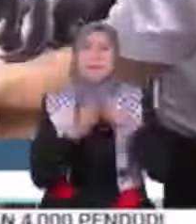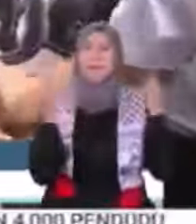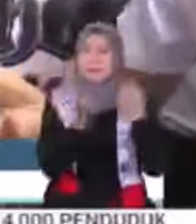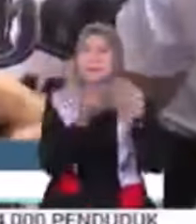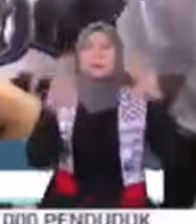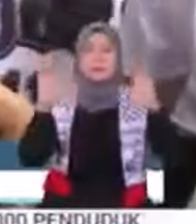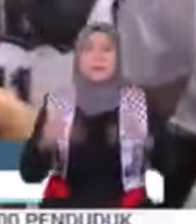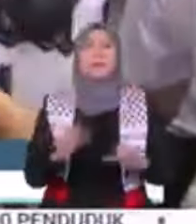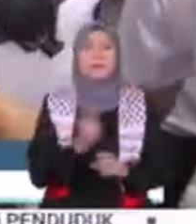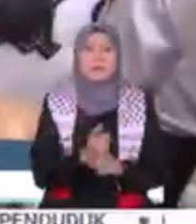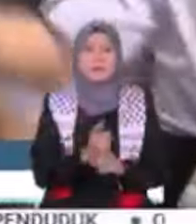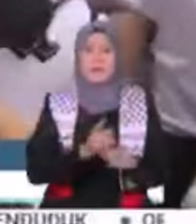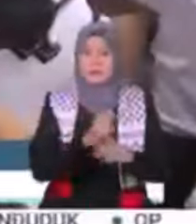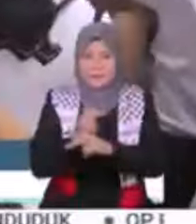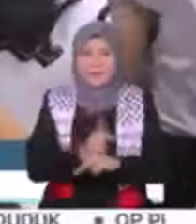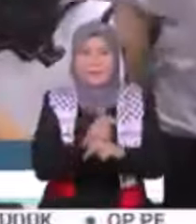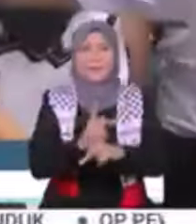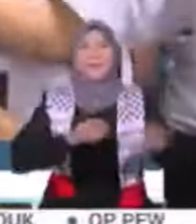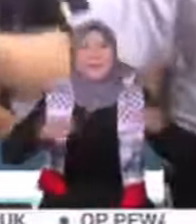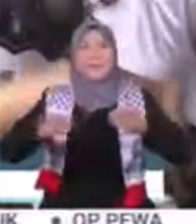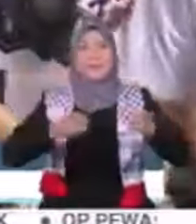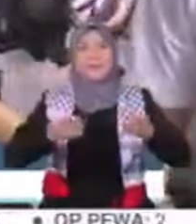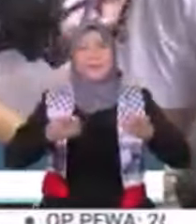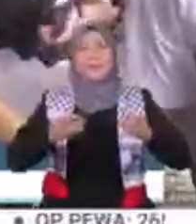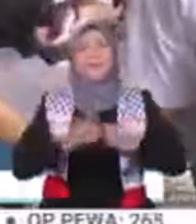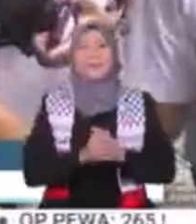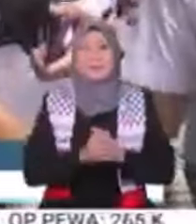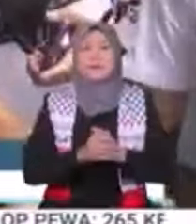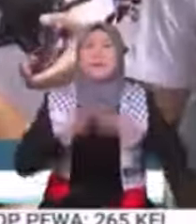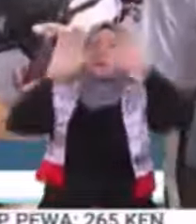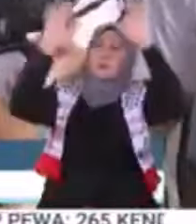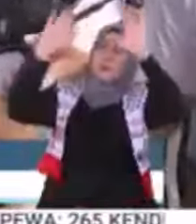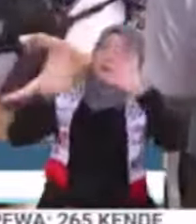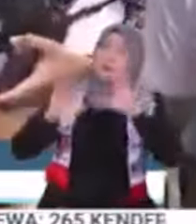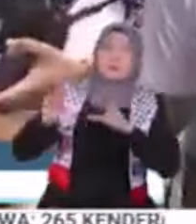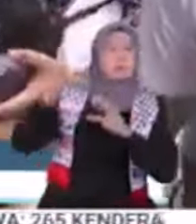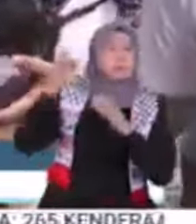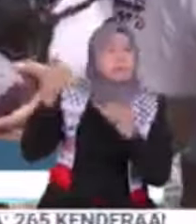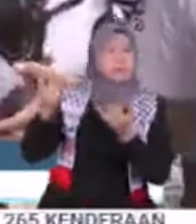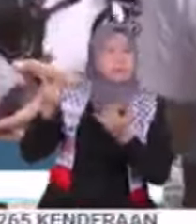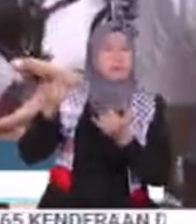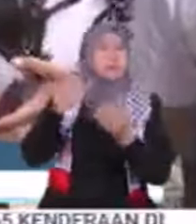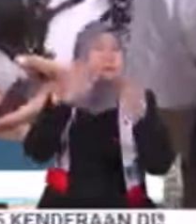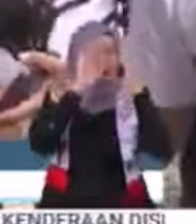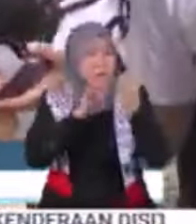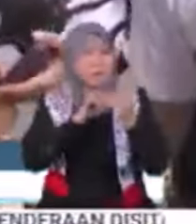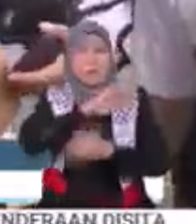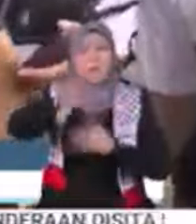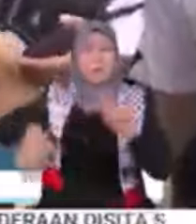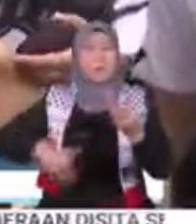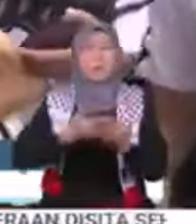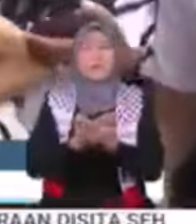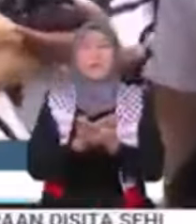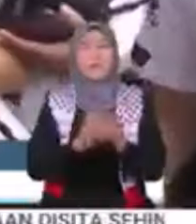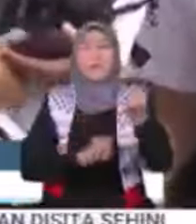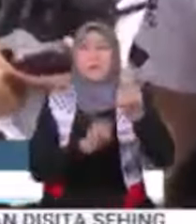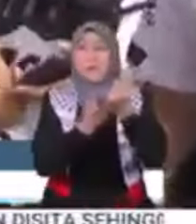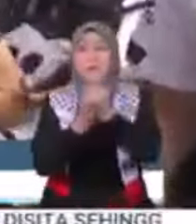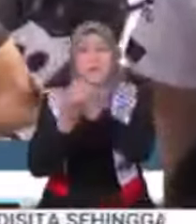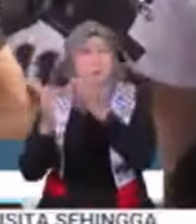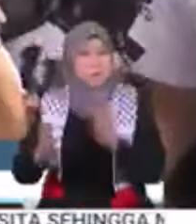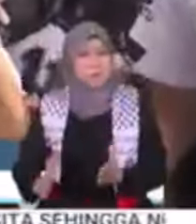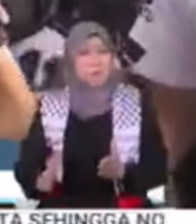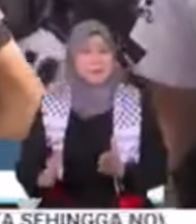betul, jaga disiplin. Maklum sajalah dengan cuaca yang sebegini, kita mengharapkan semua penyokong